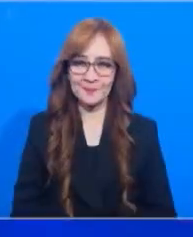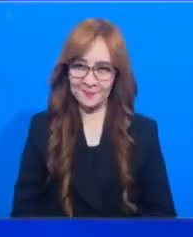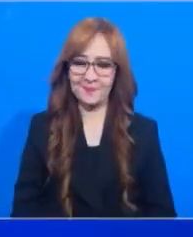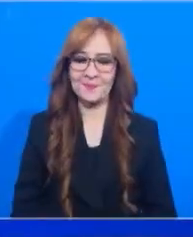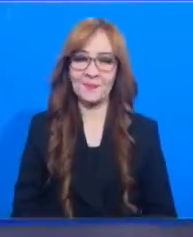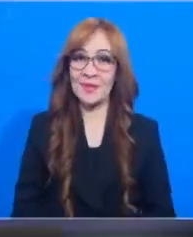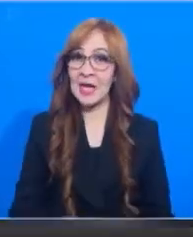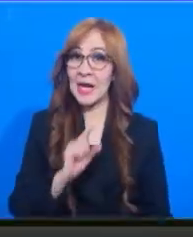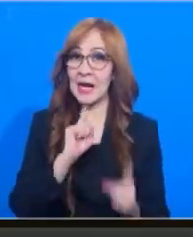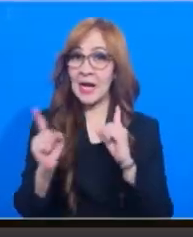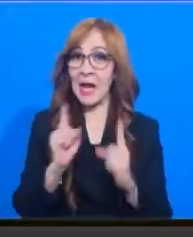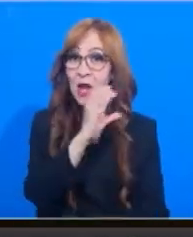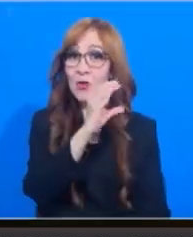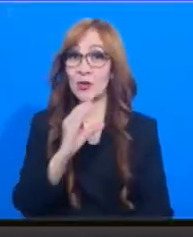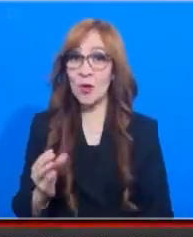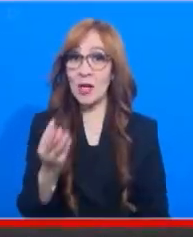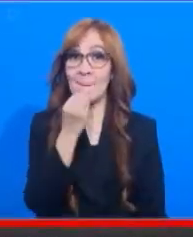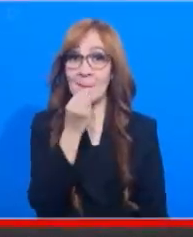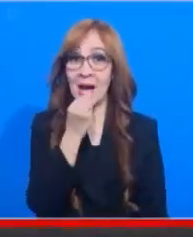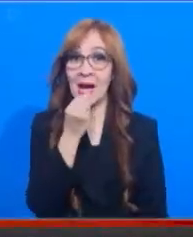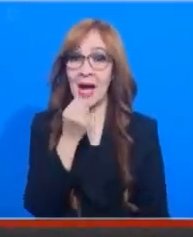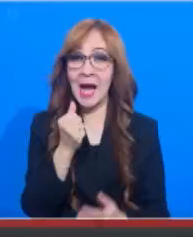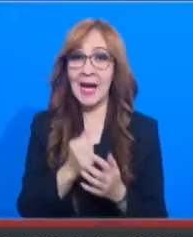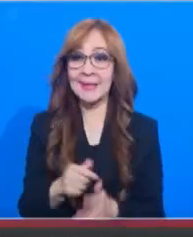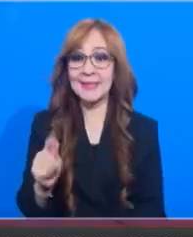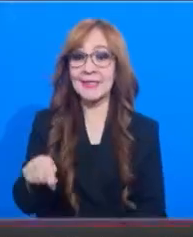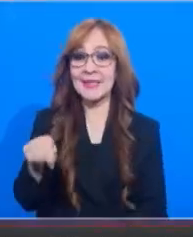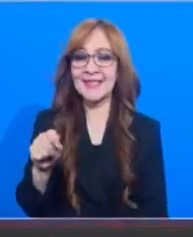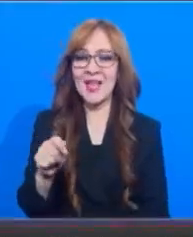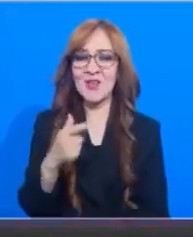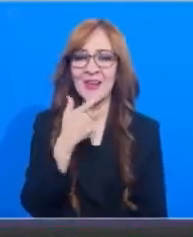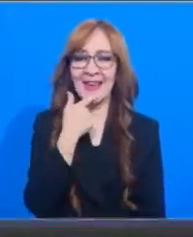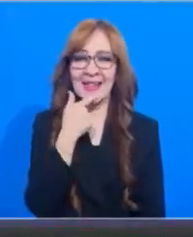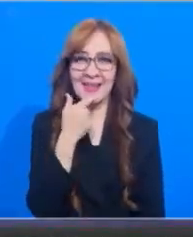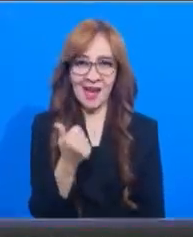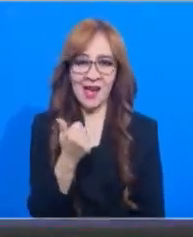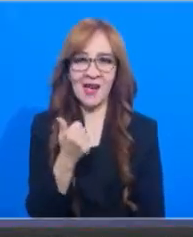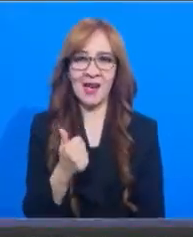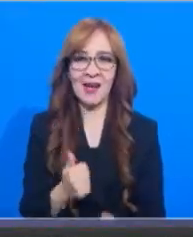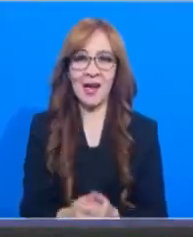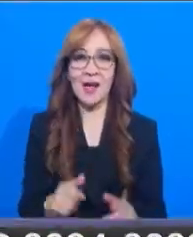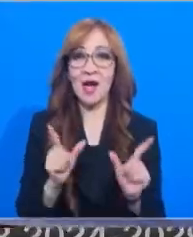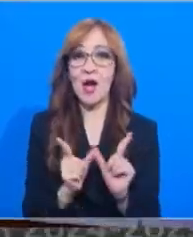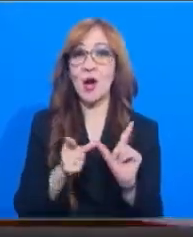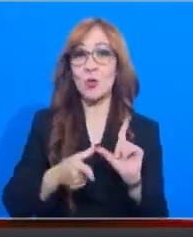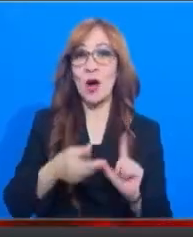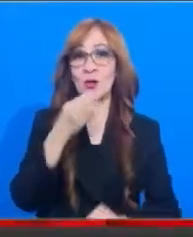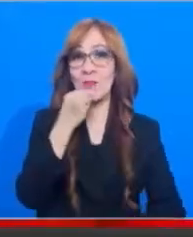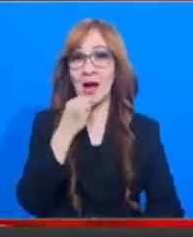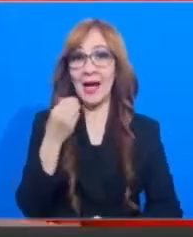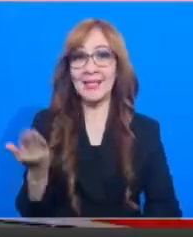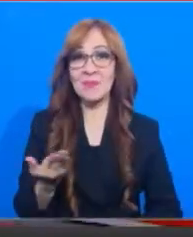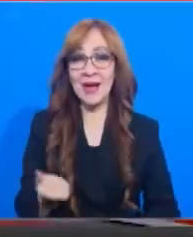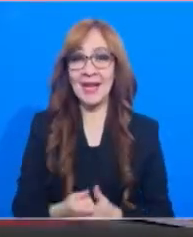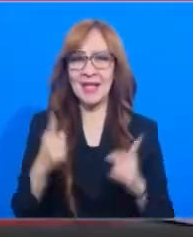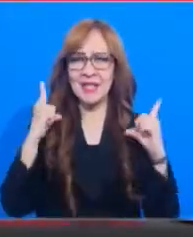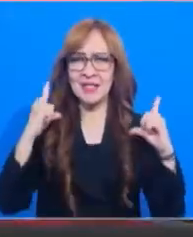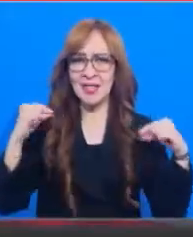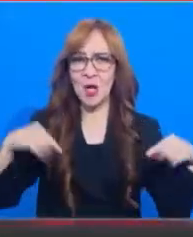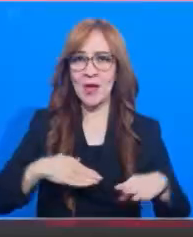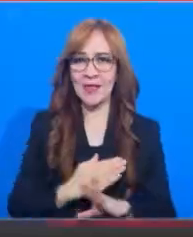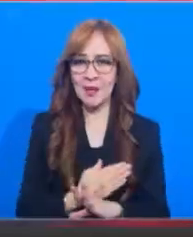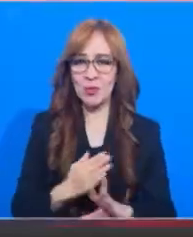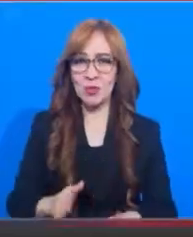Kalau sore-sore begini makan yang kuah-kuah enak kali ya. Nah, sebuah kedai di Kota Kediri, Jawa Timur menyajikan mie kuah